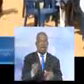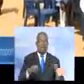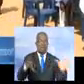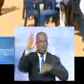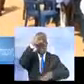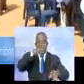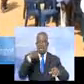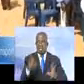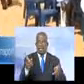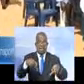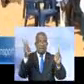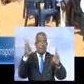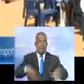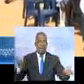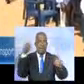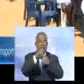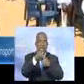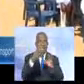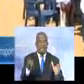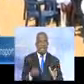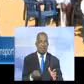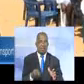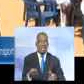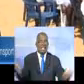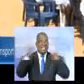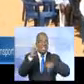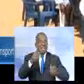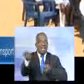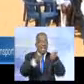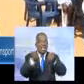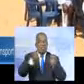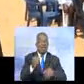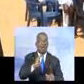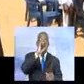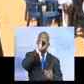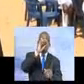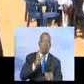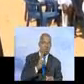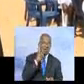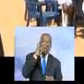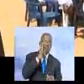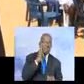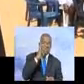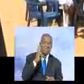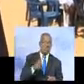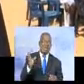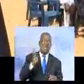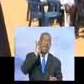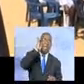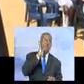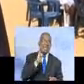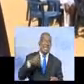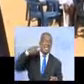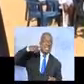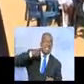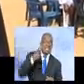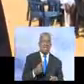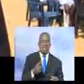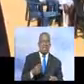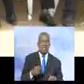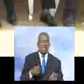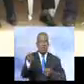qui favorisent donc les accidents, à savoir l'alcoolisme sur le volant et dans nos gares routières. Donc demander